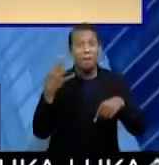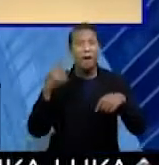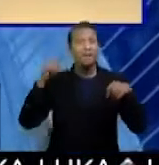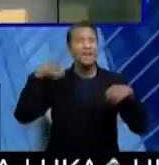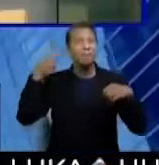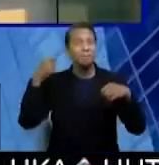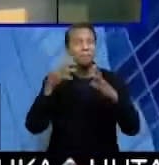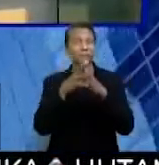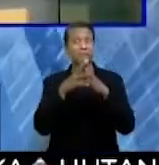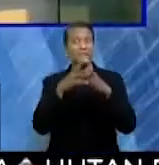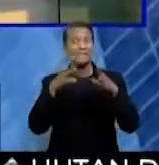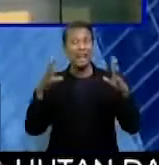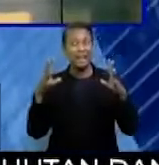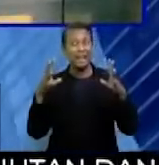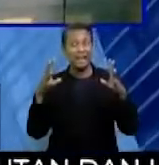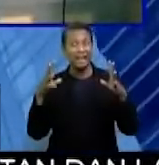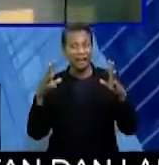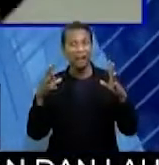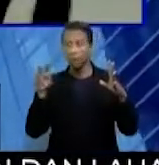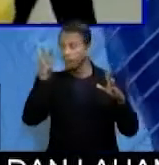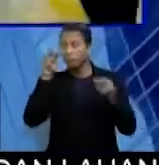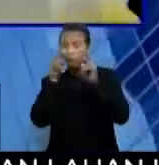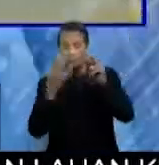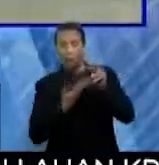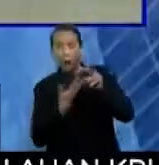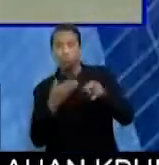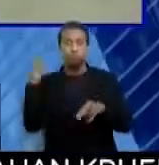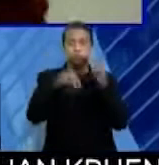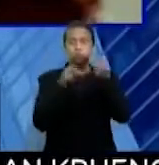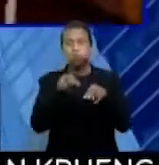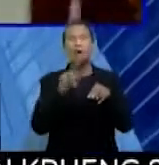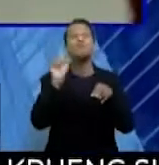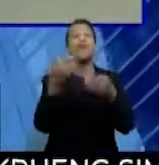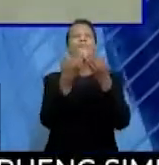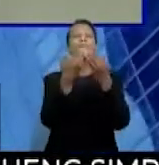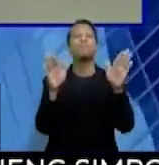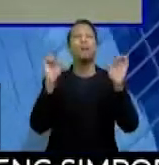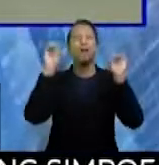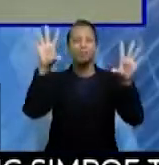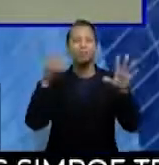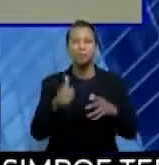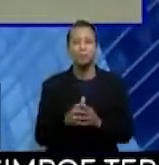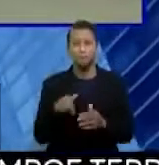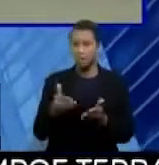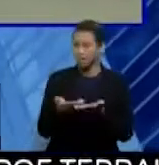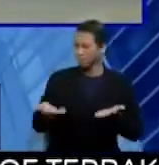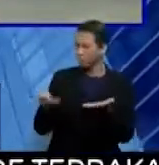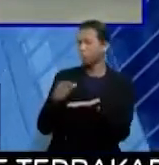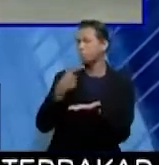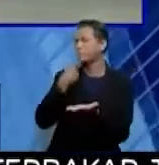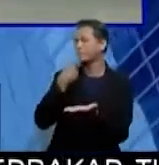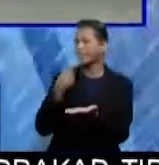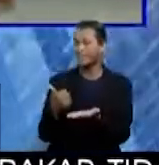bioskop akan kembali tayang. Dan momen ini adalah momen yang krusial, ya, momen yang penting. Jadi karena